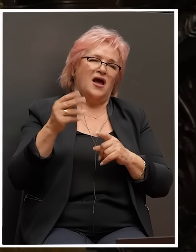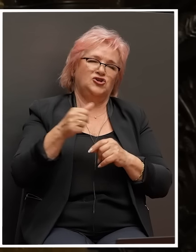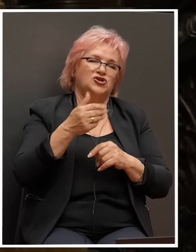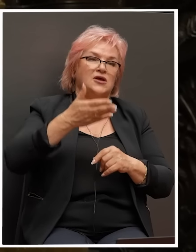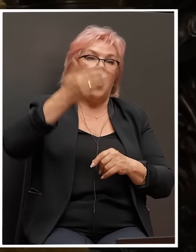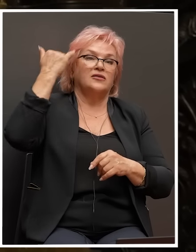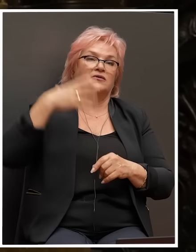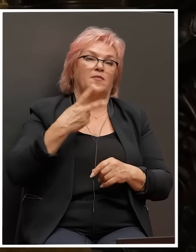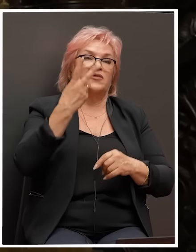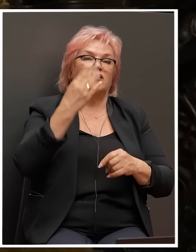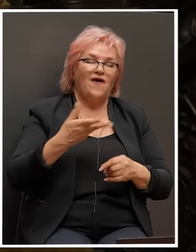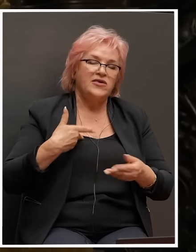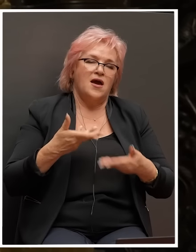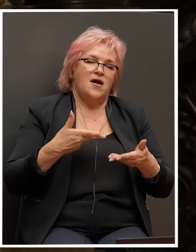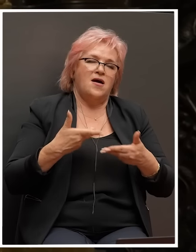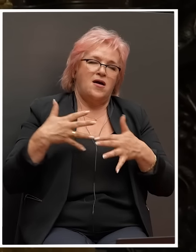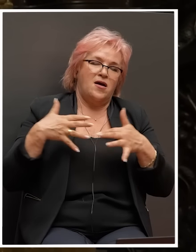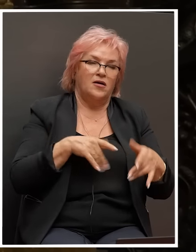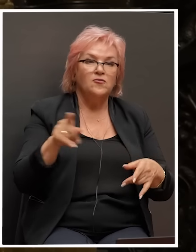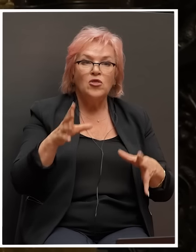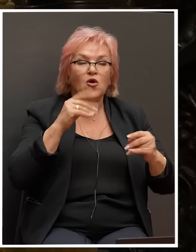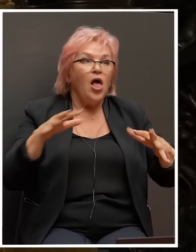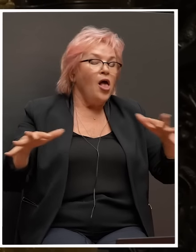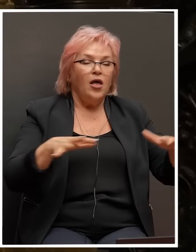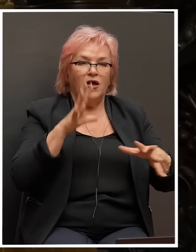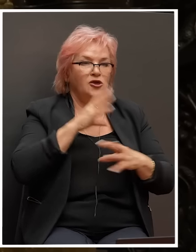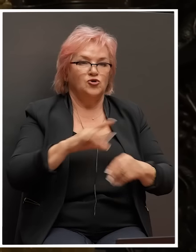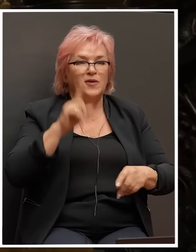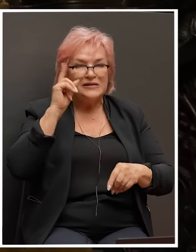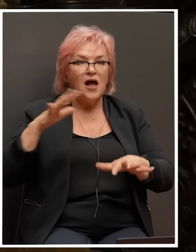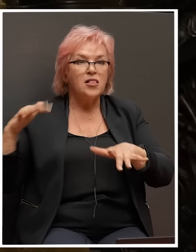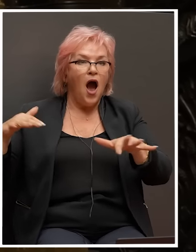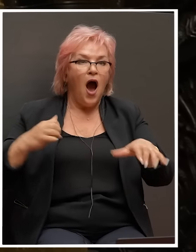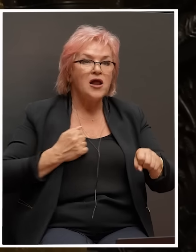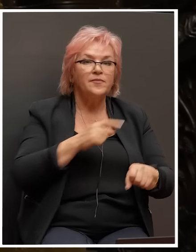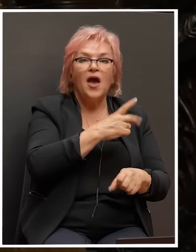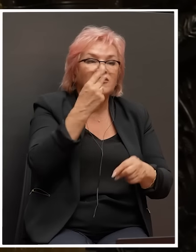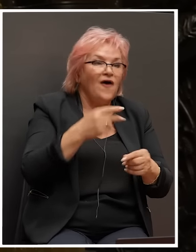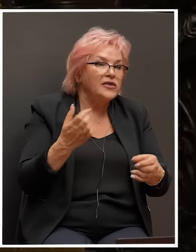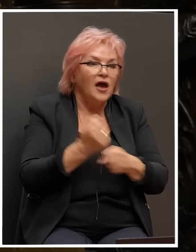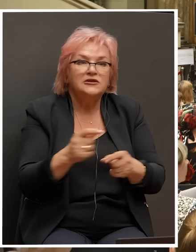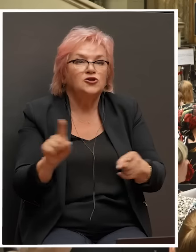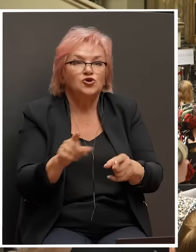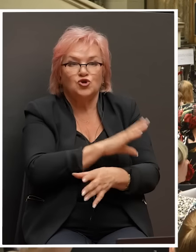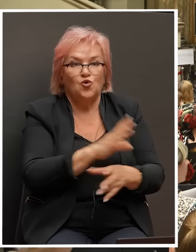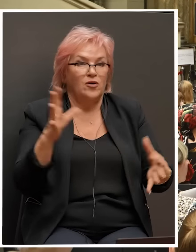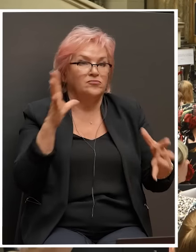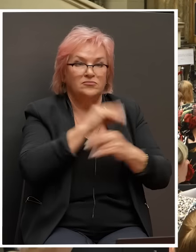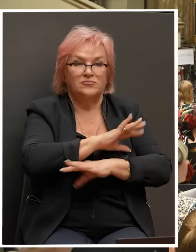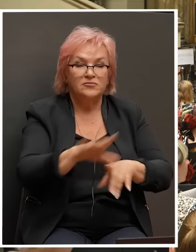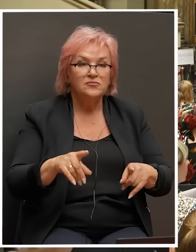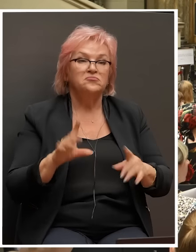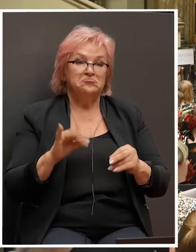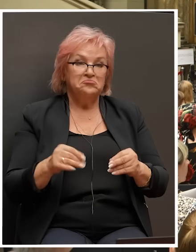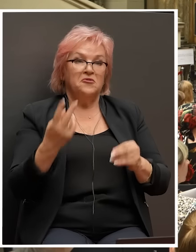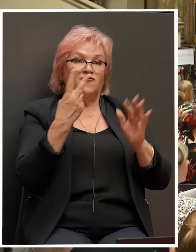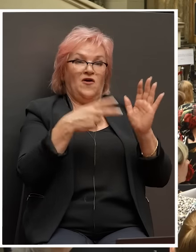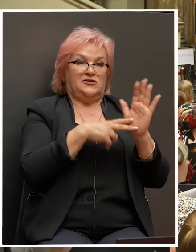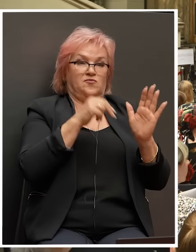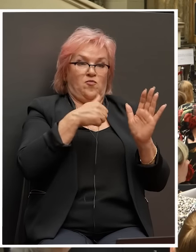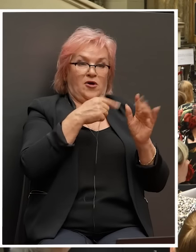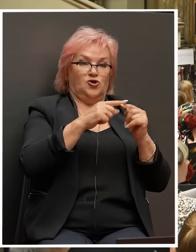пешего перехода. А он просто не успел ничего сделать. Он знал, что армия идет, но что он может за 2 дня? И эти ребята в 27